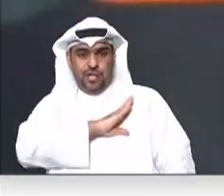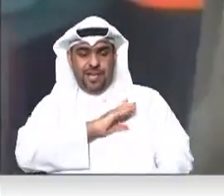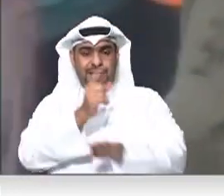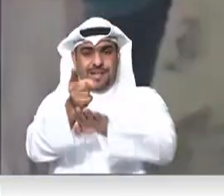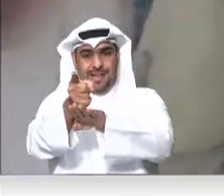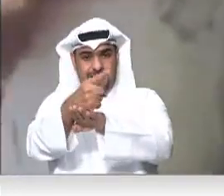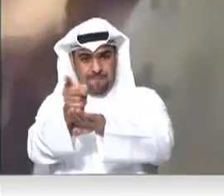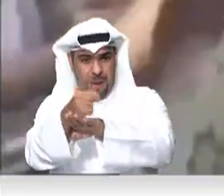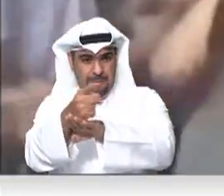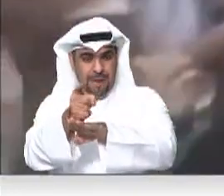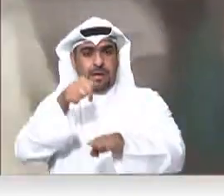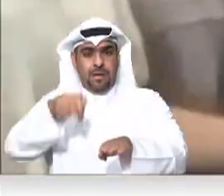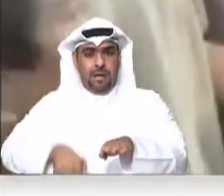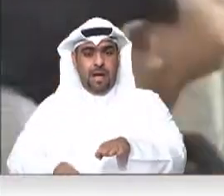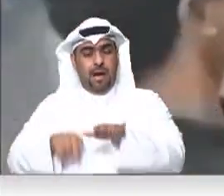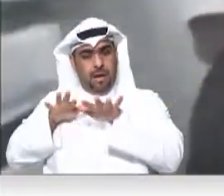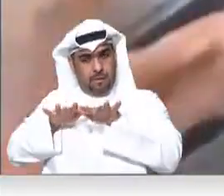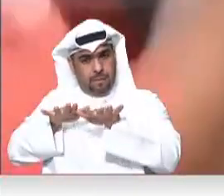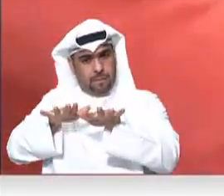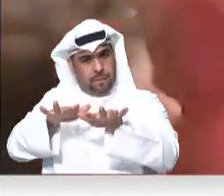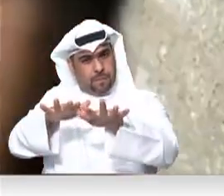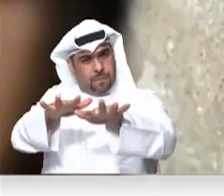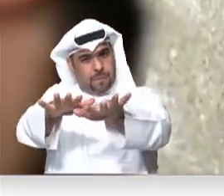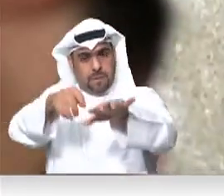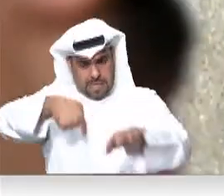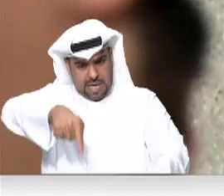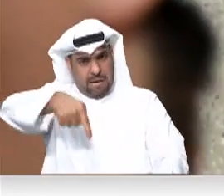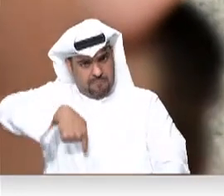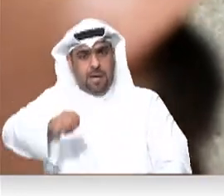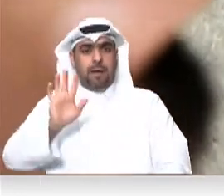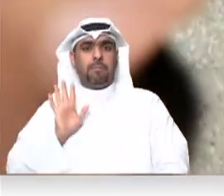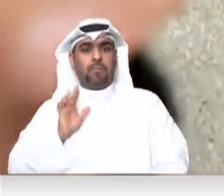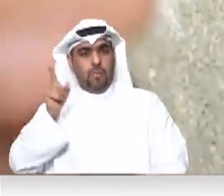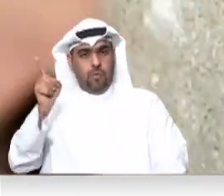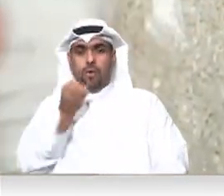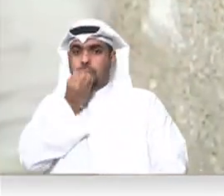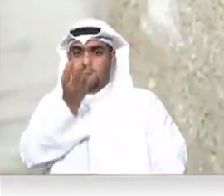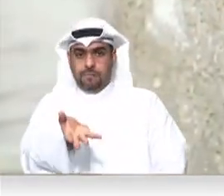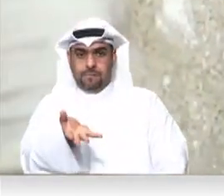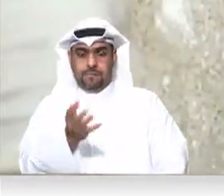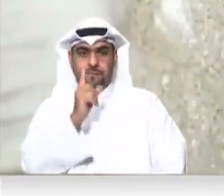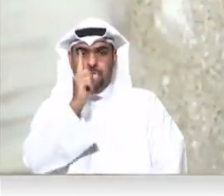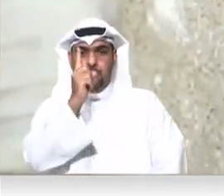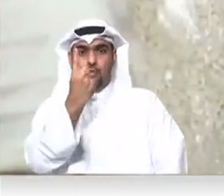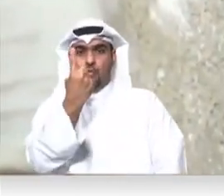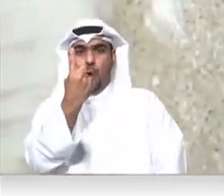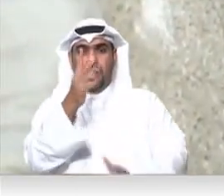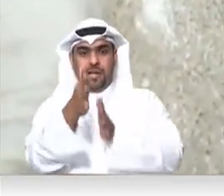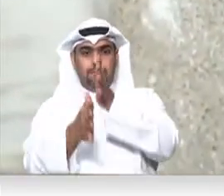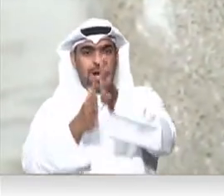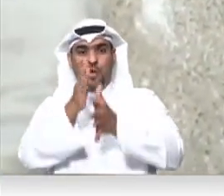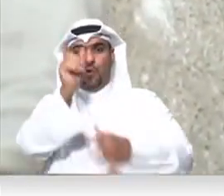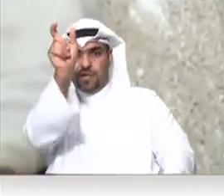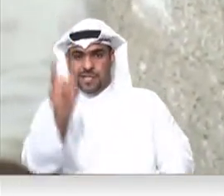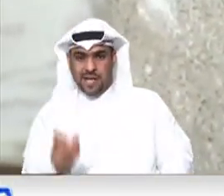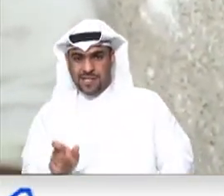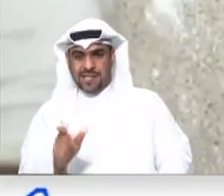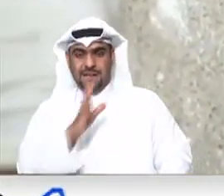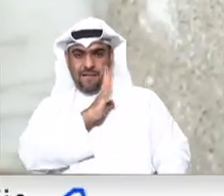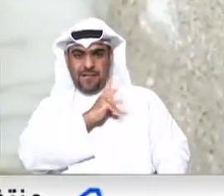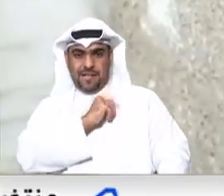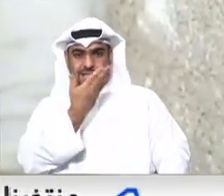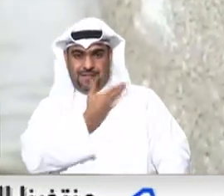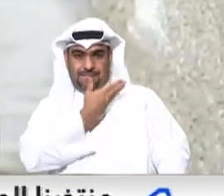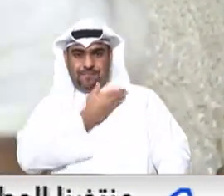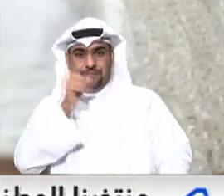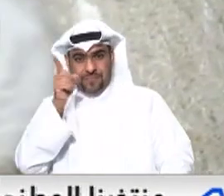القسري لأكثر من 1,300,000 فلسطيني موجودين في مدينة غزة وضواحيها من أن